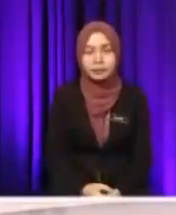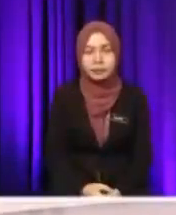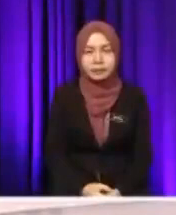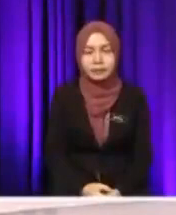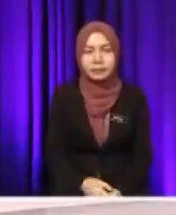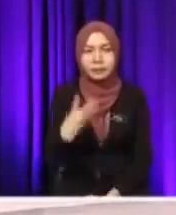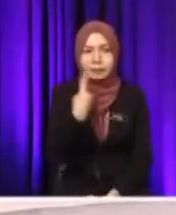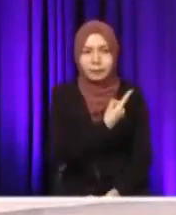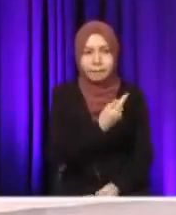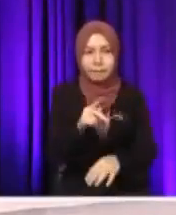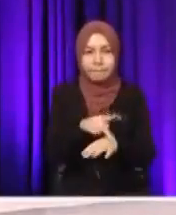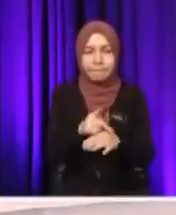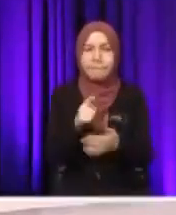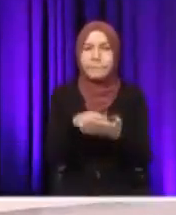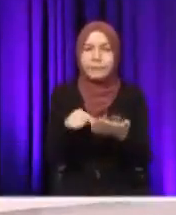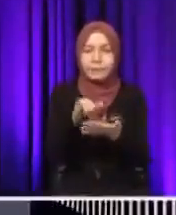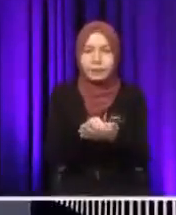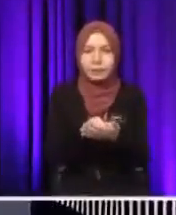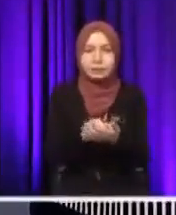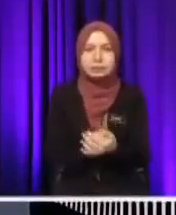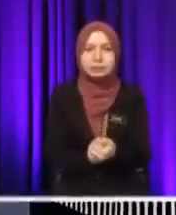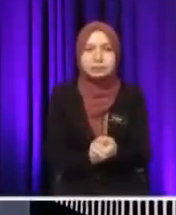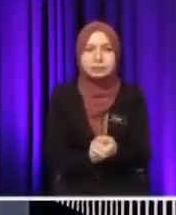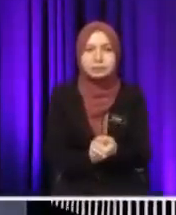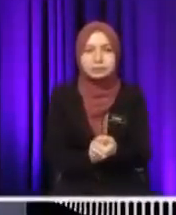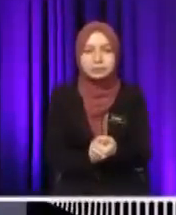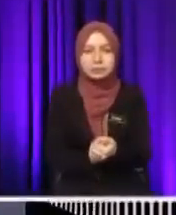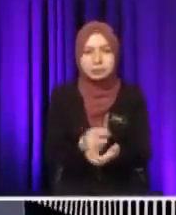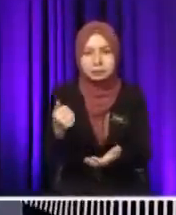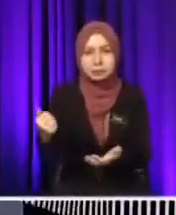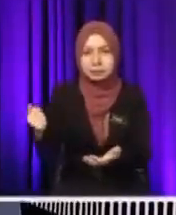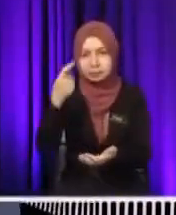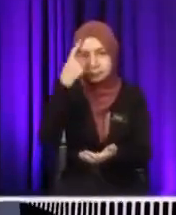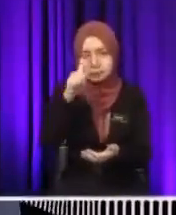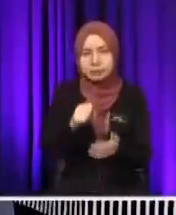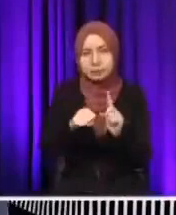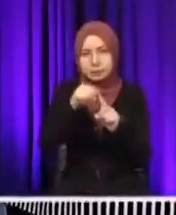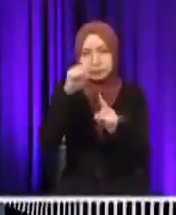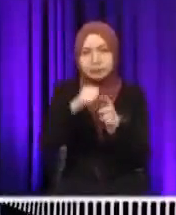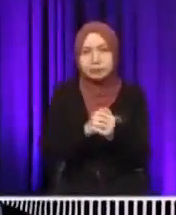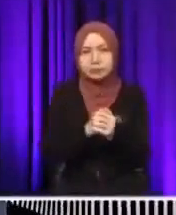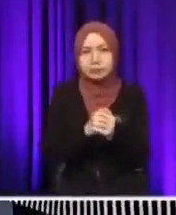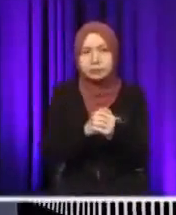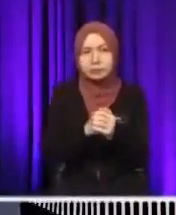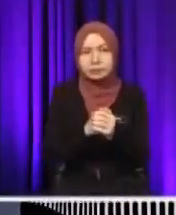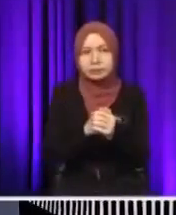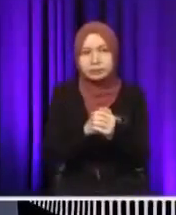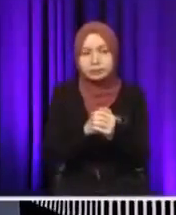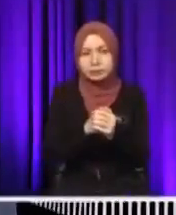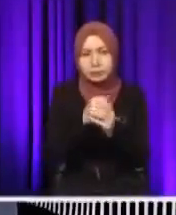Kita guna apa ni? Ini adalah glycerin. Penimbang. Penimbang. Okay. Dah cukup. Belum on lagi